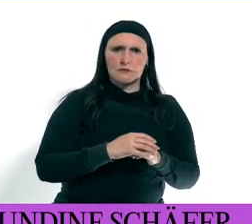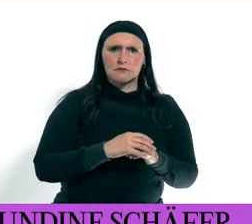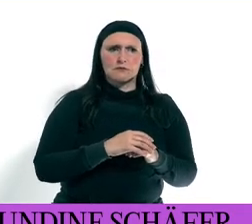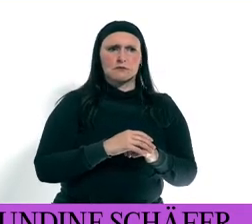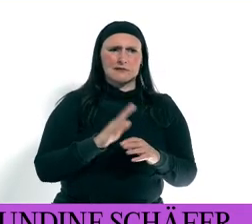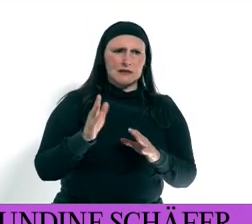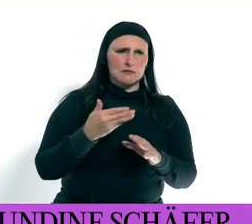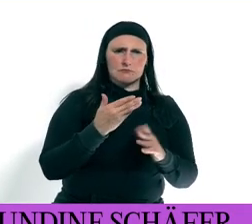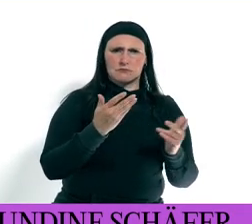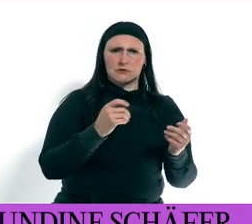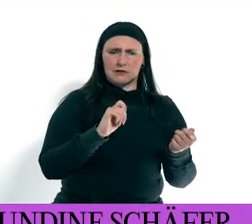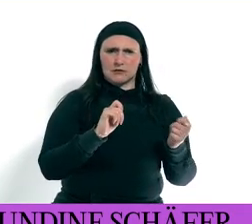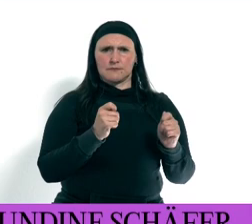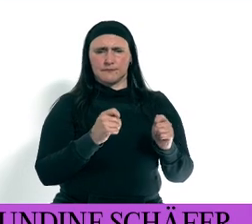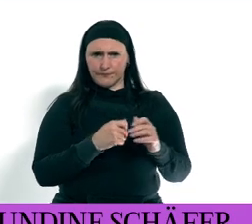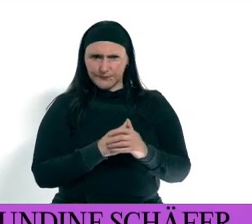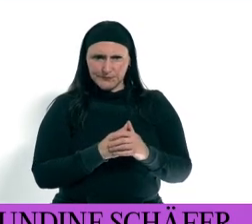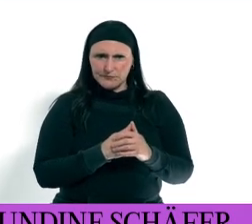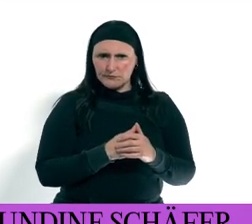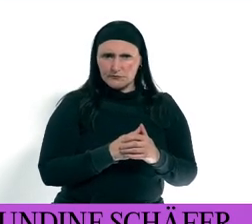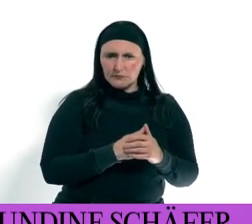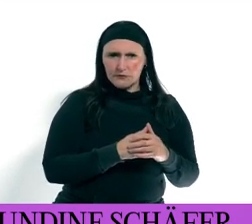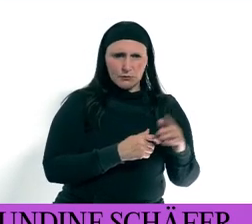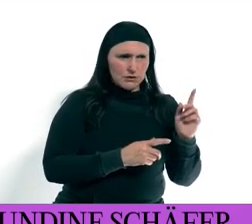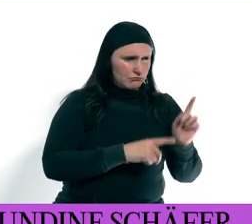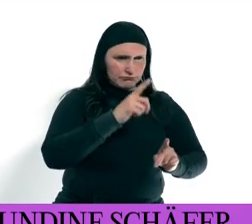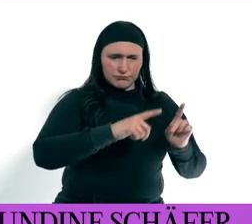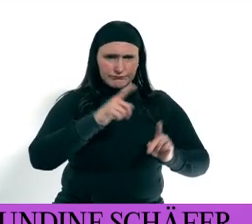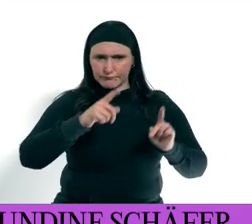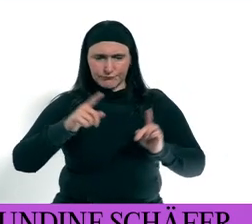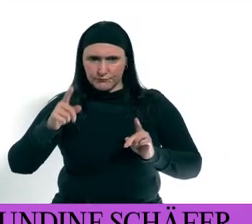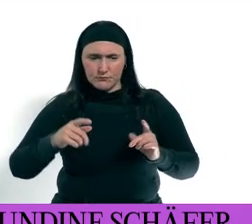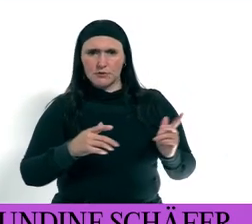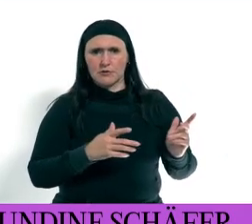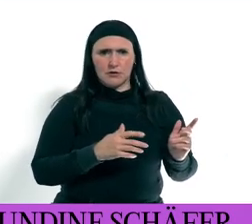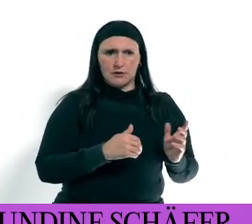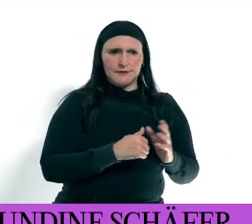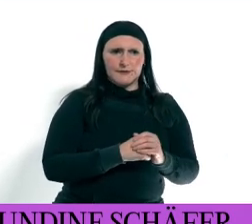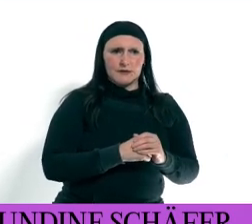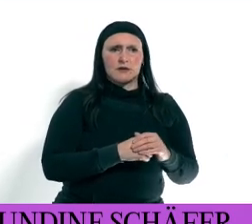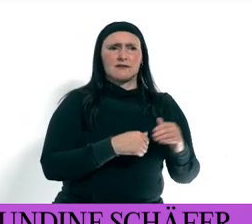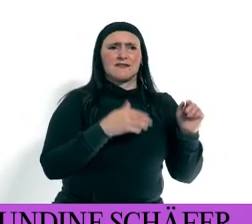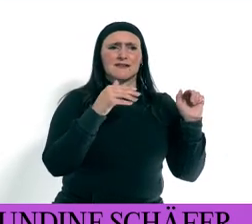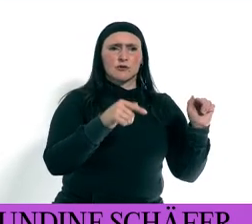umgewidmet werden und die nach zwei Jahren dann gar kein Tagebau mehr sind, sondern ein See.